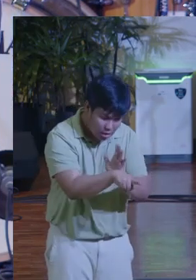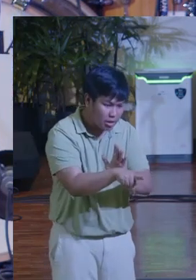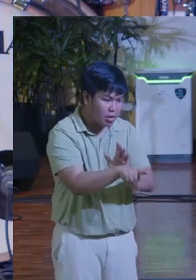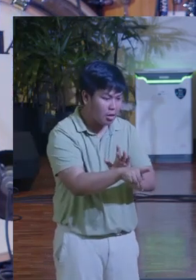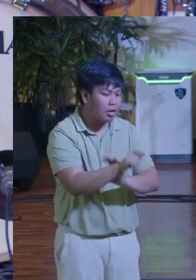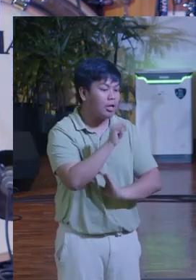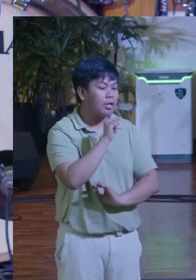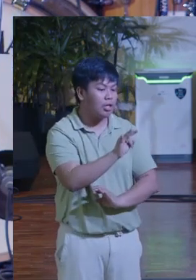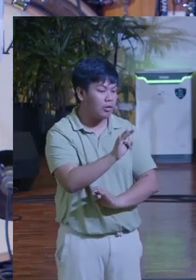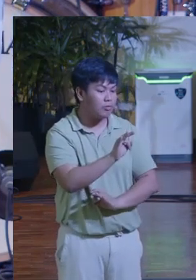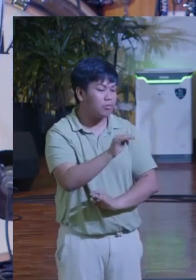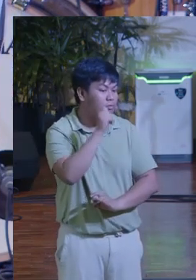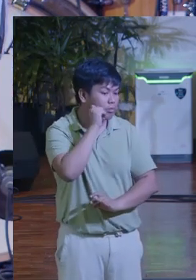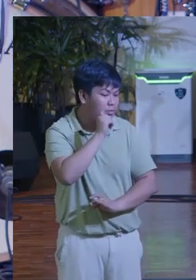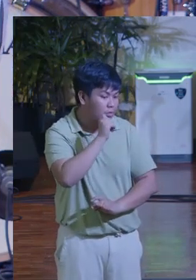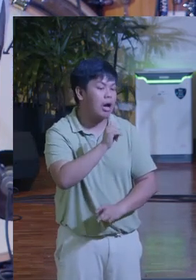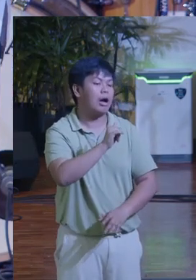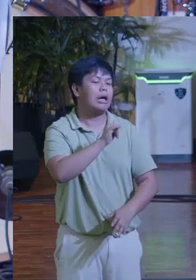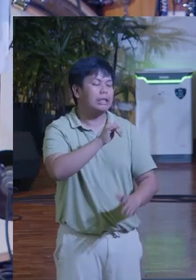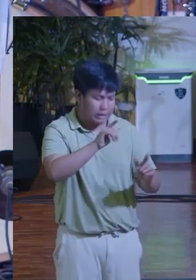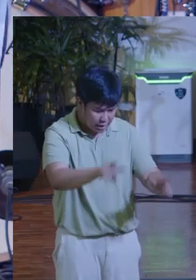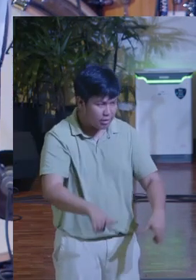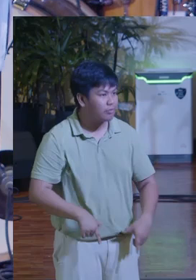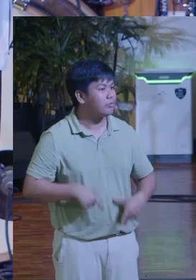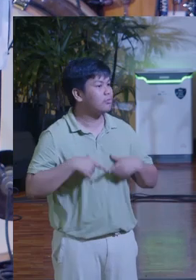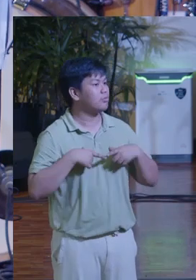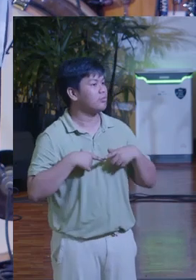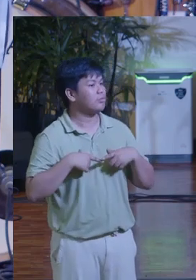live. Aba,